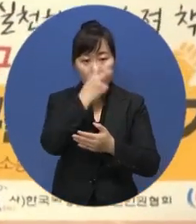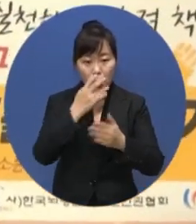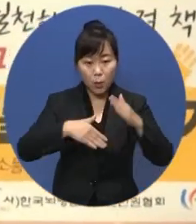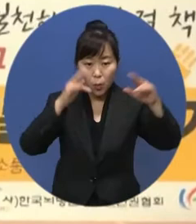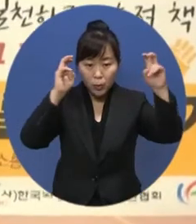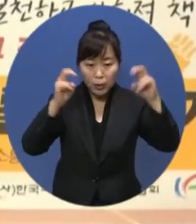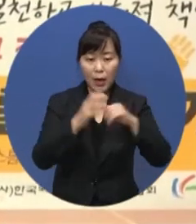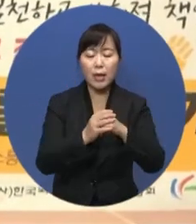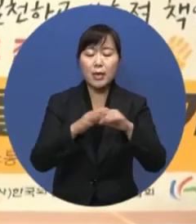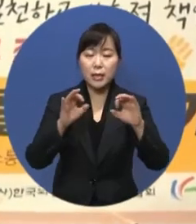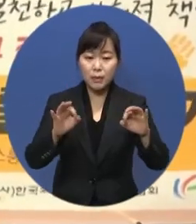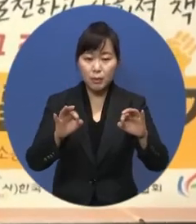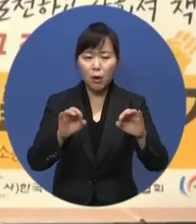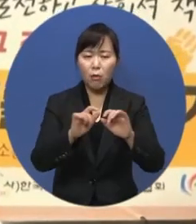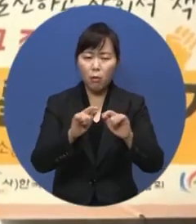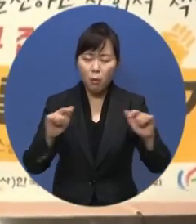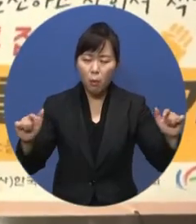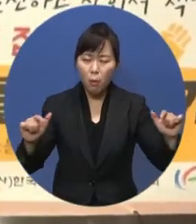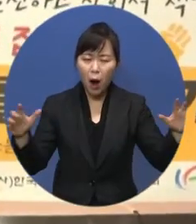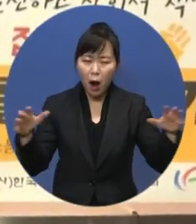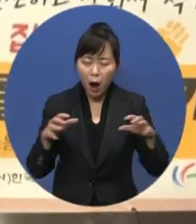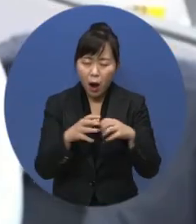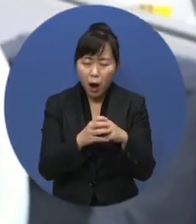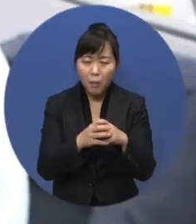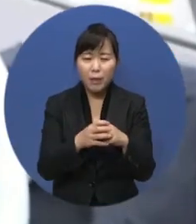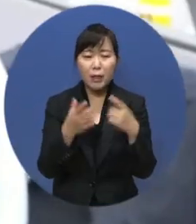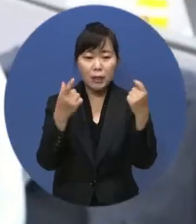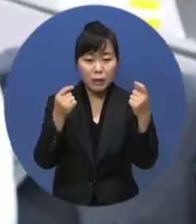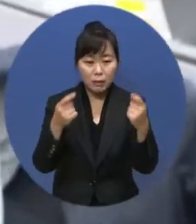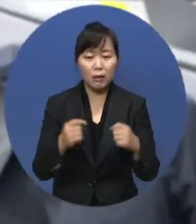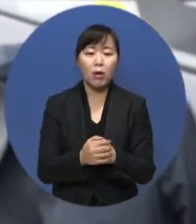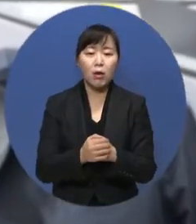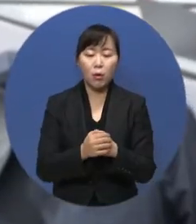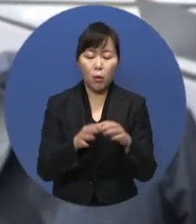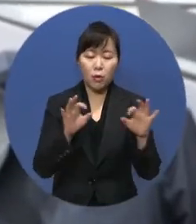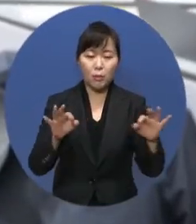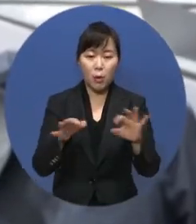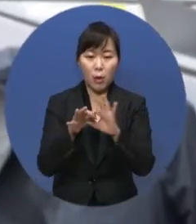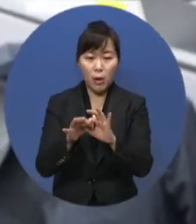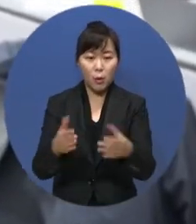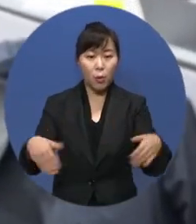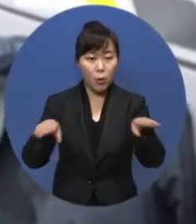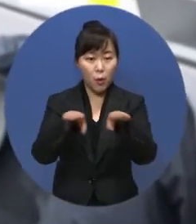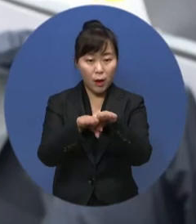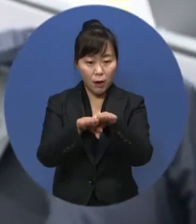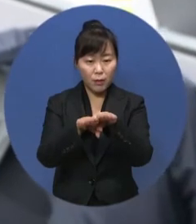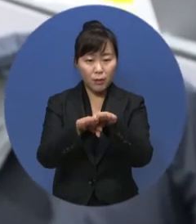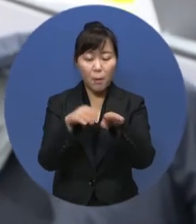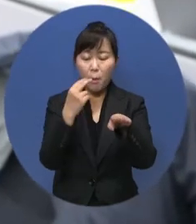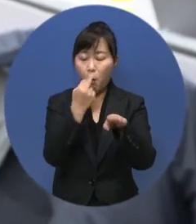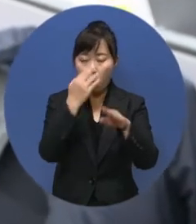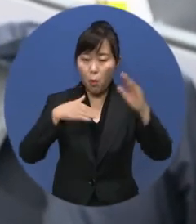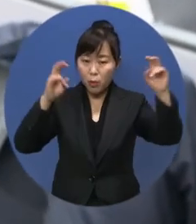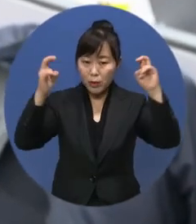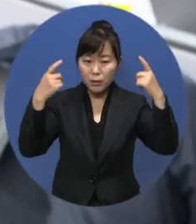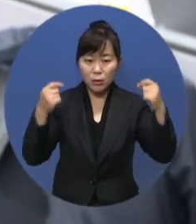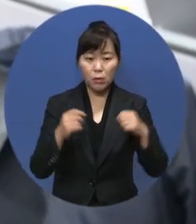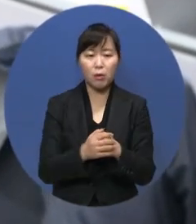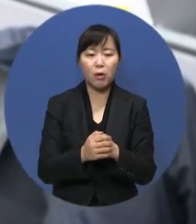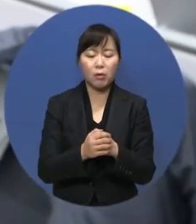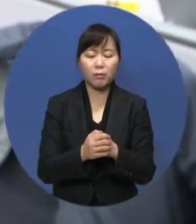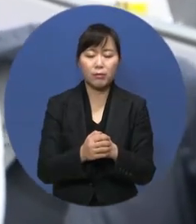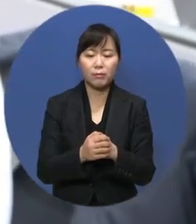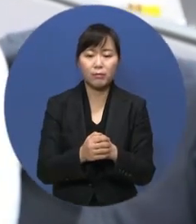금융감독원, 신용보증기금, 서민금융진흥원, 한국예탁결제원, 예금보험공사,